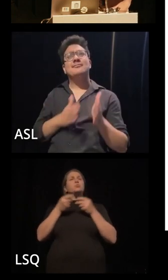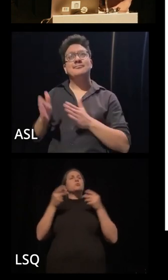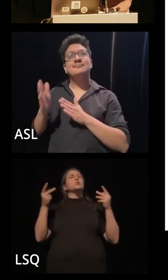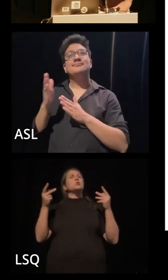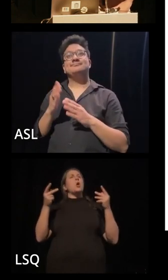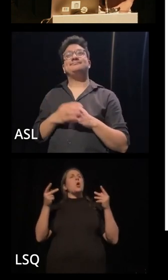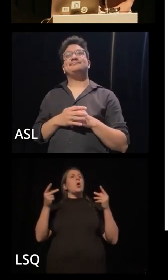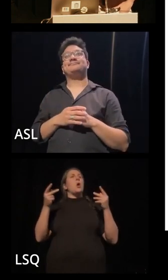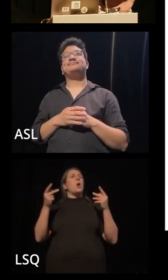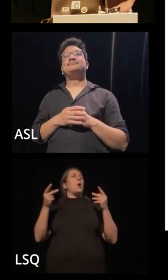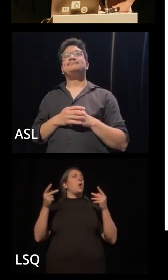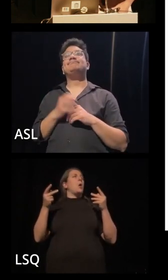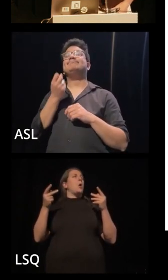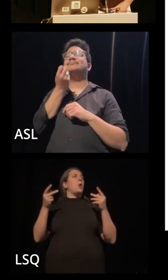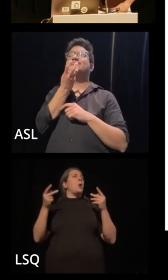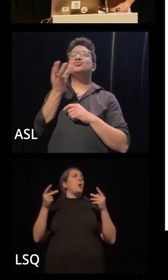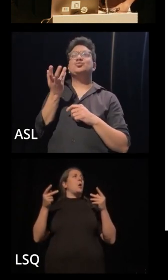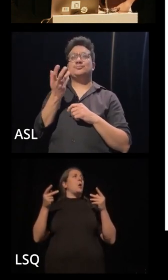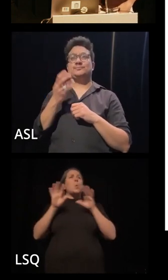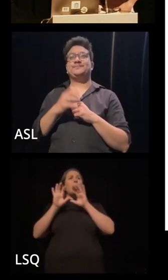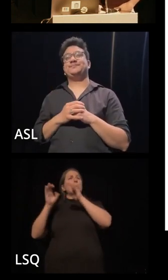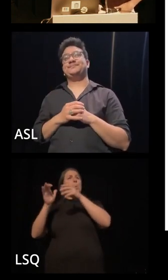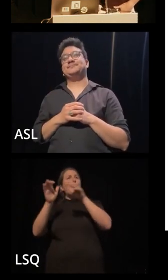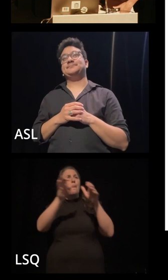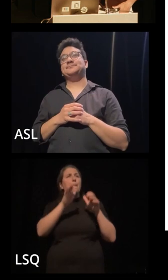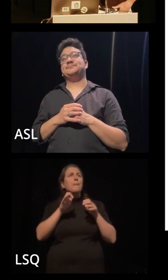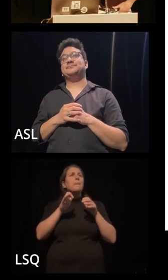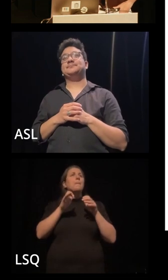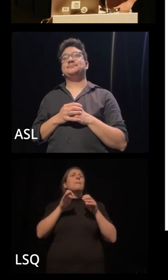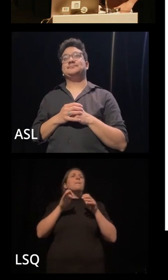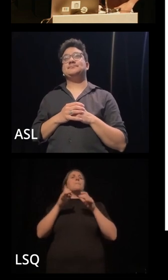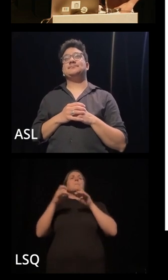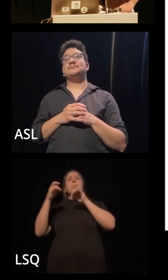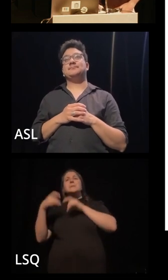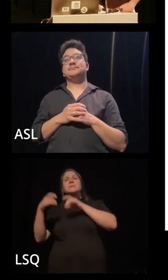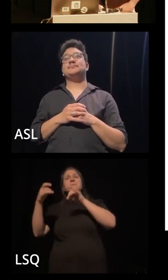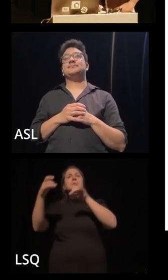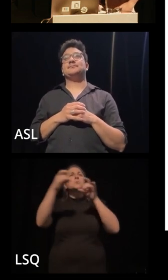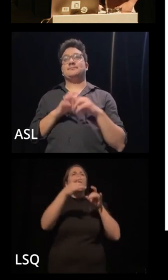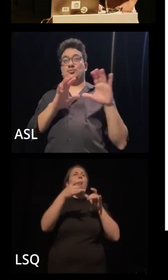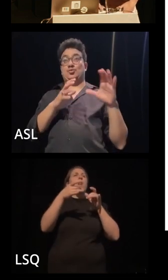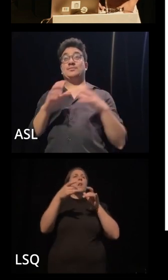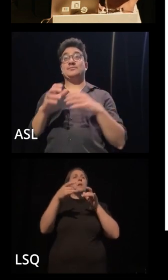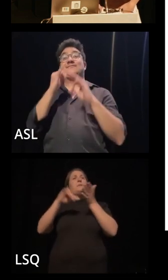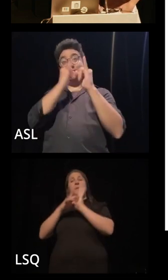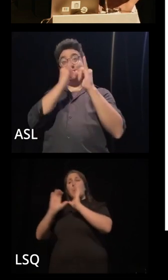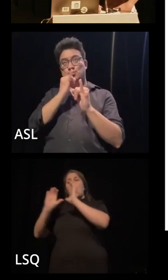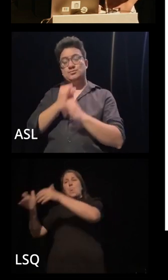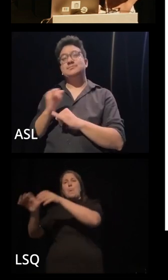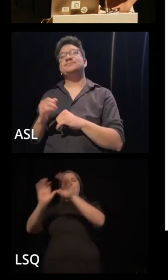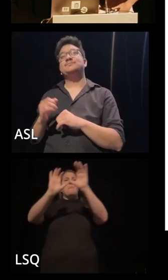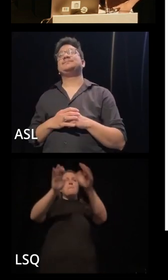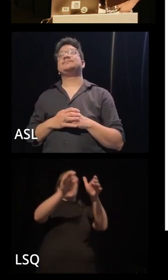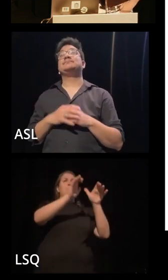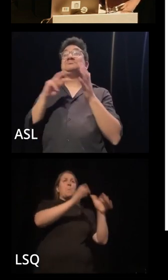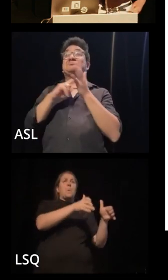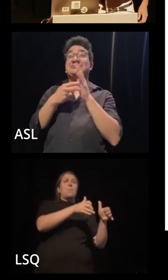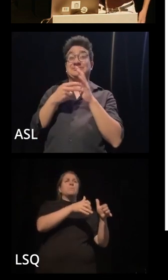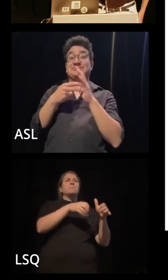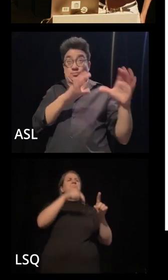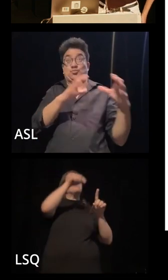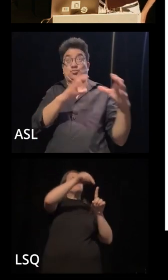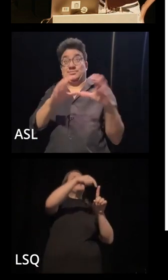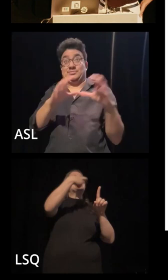plusieurs entretiens de groupes individuels ont été réalisés avec des personnes liées à l'histoire